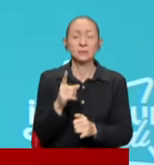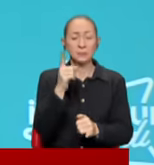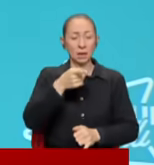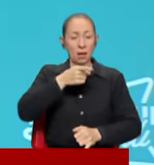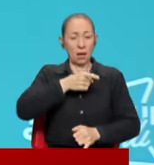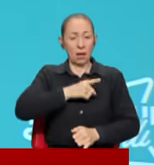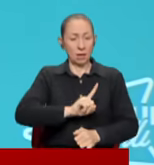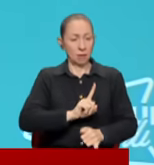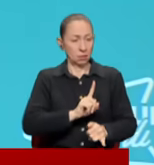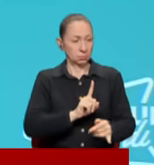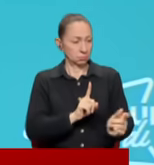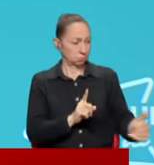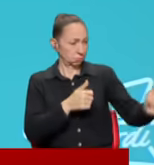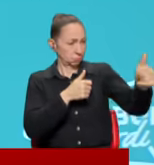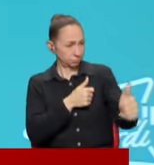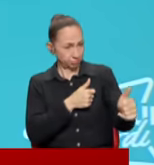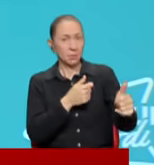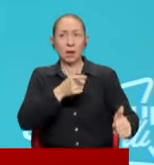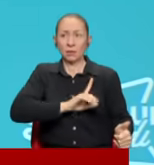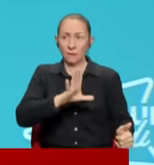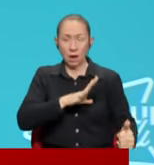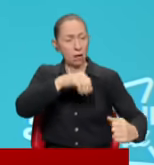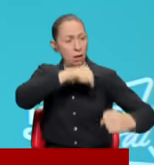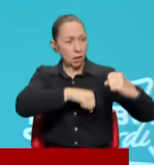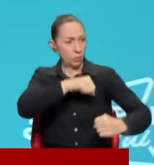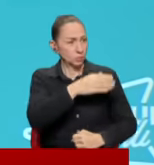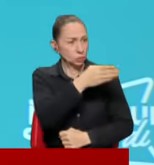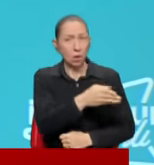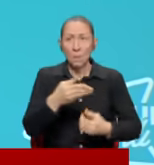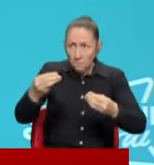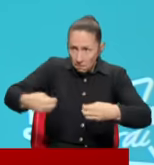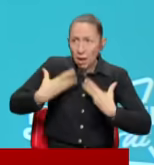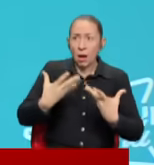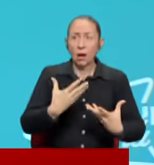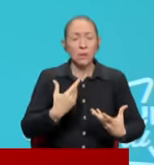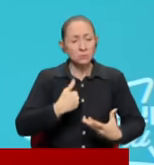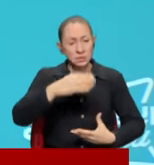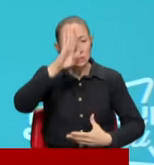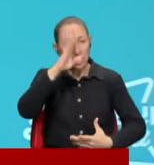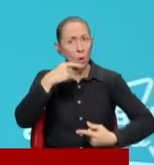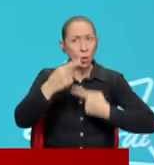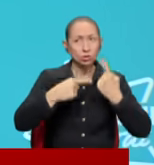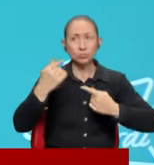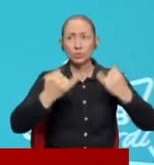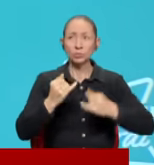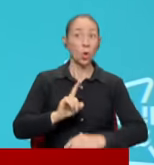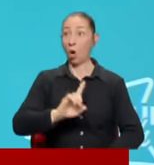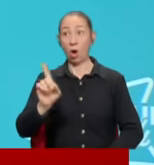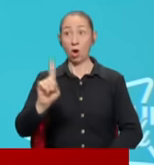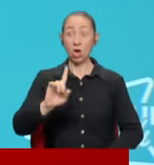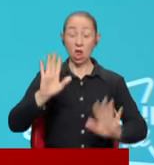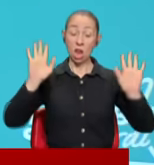aday atadınız. Adayınız var. Rakibimiz o. Bırakın burada biz İstanbul'u konuşalım edelim. Yok diyor,